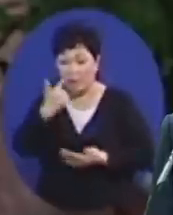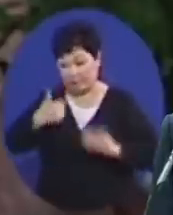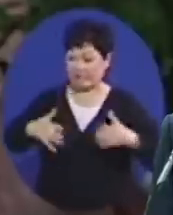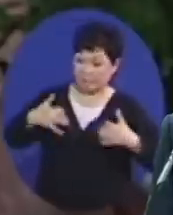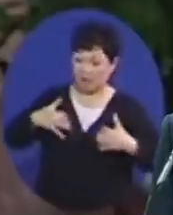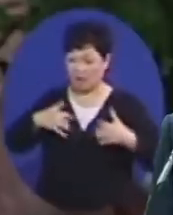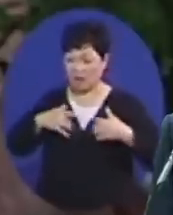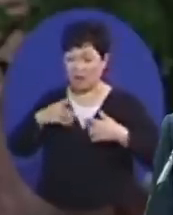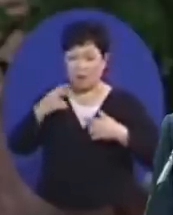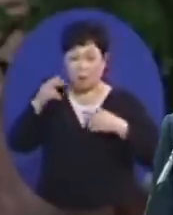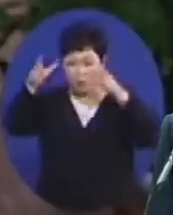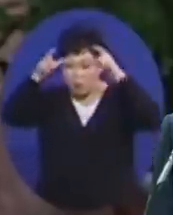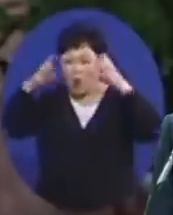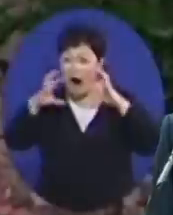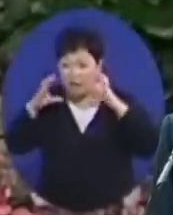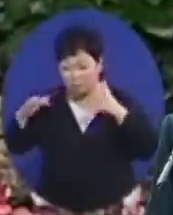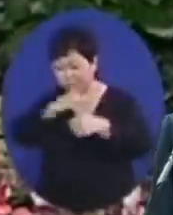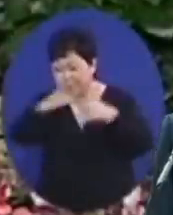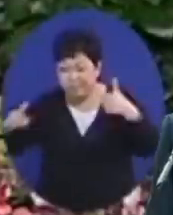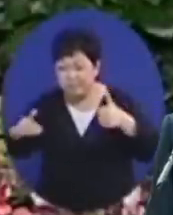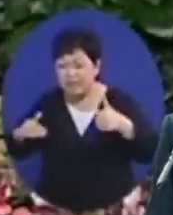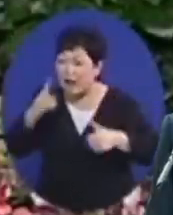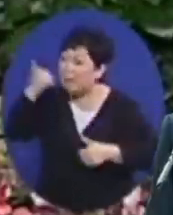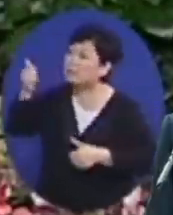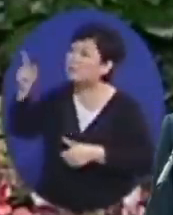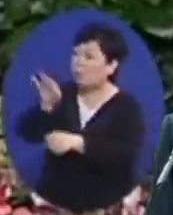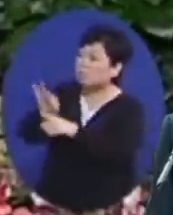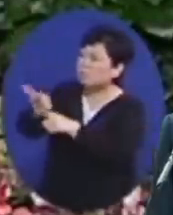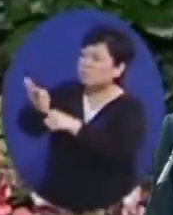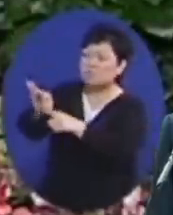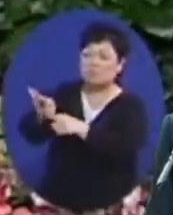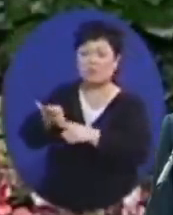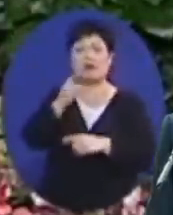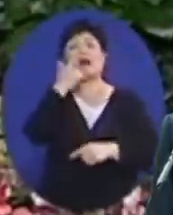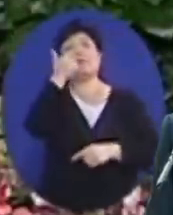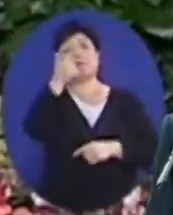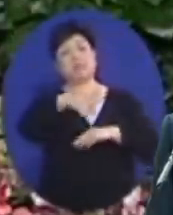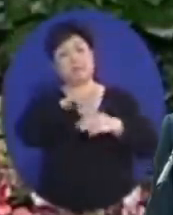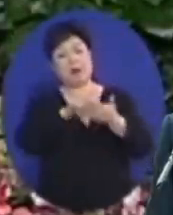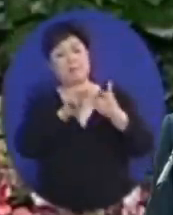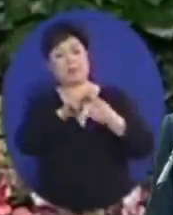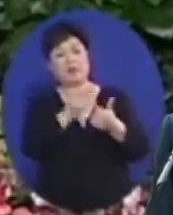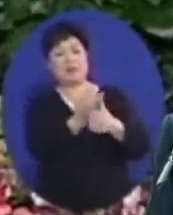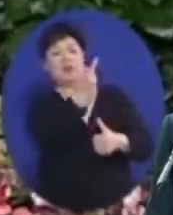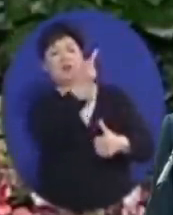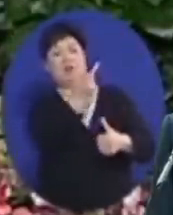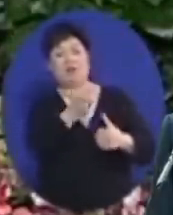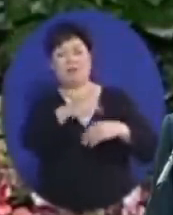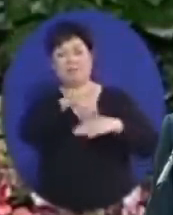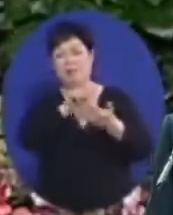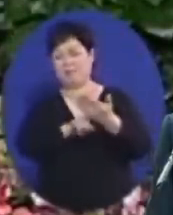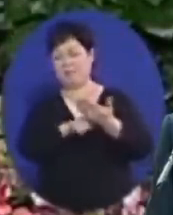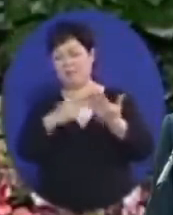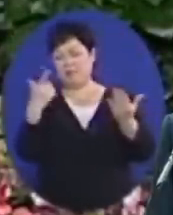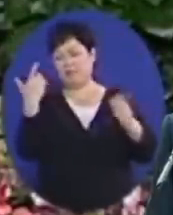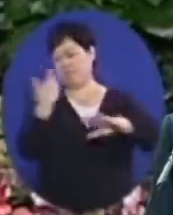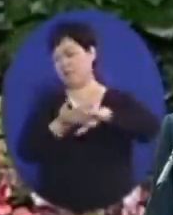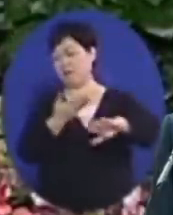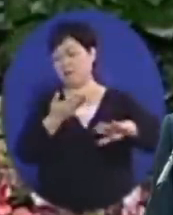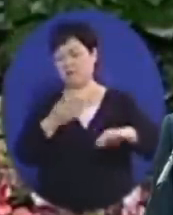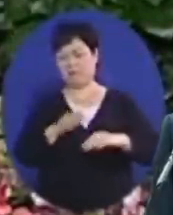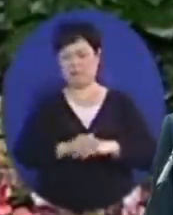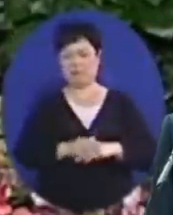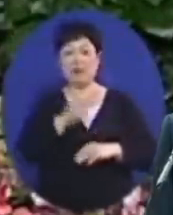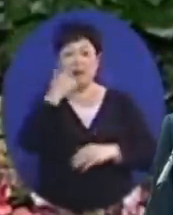송아지를 잡았습니다. 이럴 수가 있습니까? 이것이 아버지의 마음과 형의 마음의 다른 점인 것입니다.